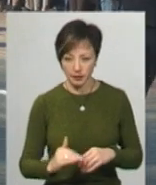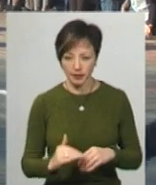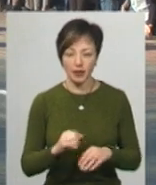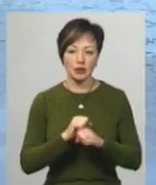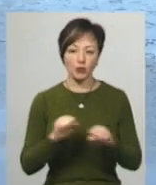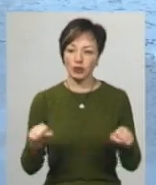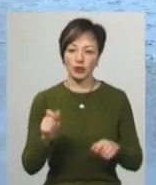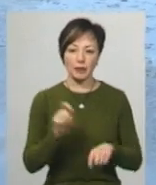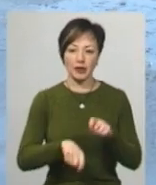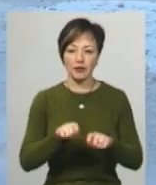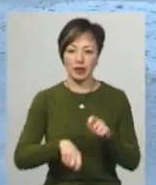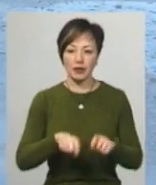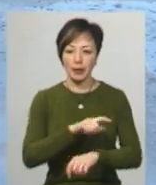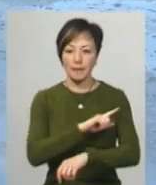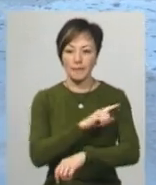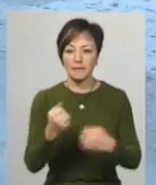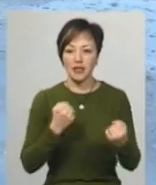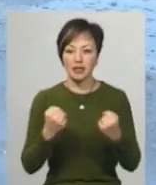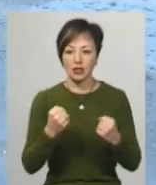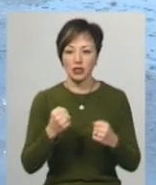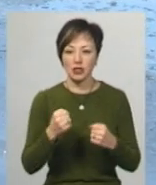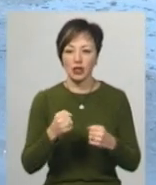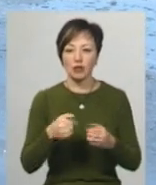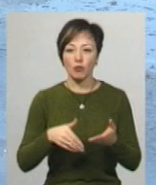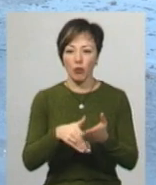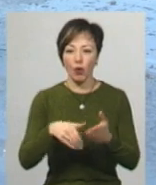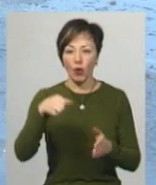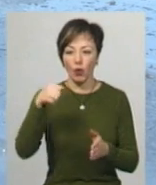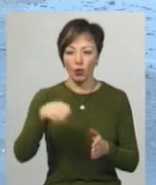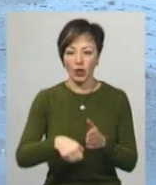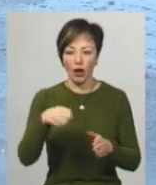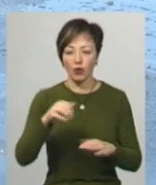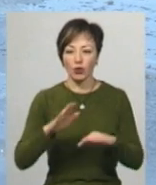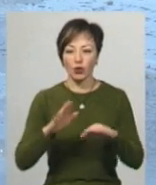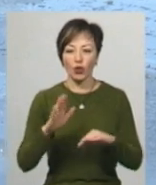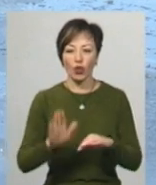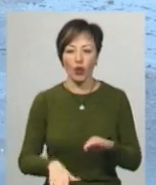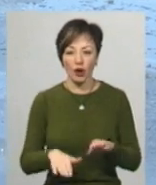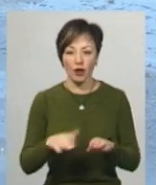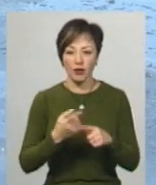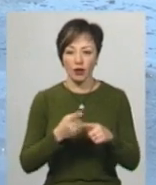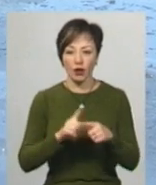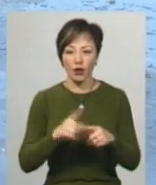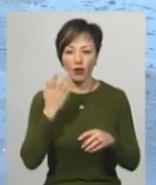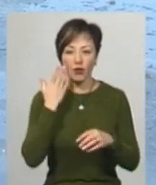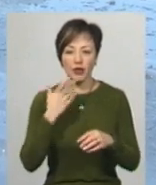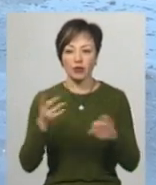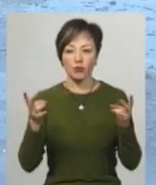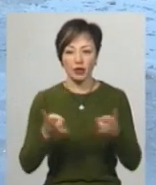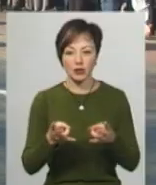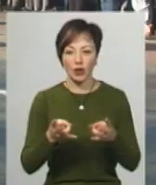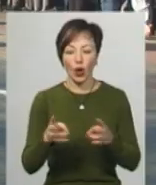можна перевіряти міцність льоду з допомогою удару ноги. Під час руху переходу водного об'єкту по кризі